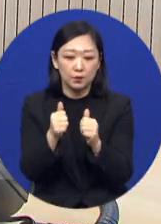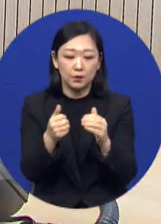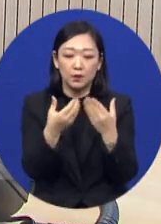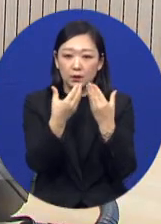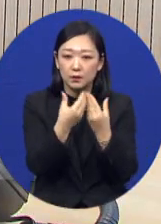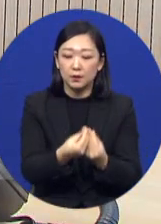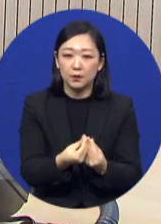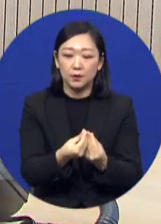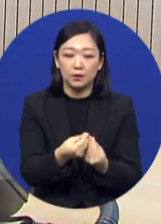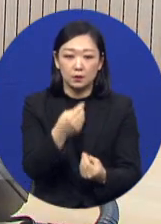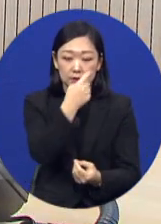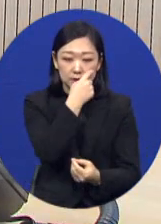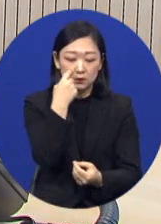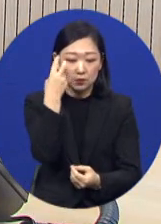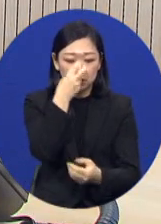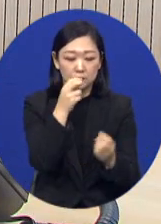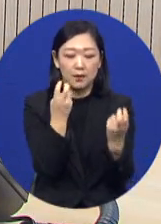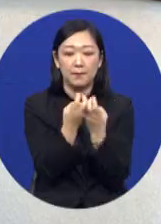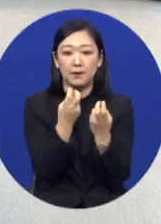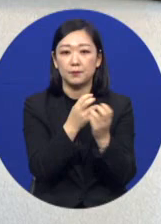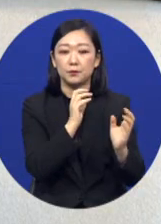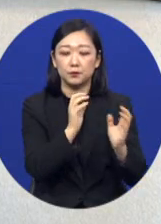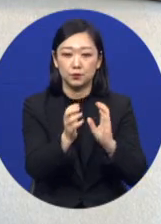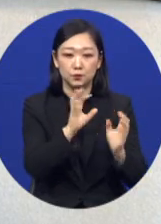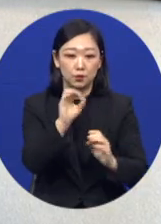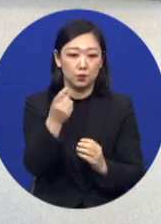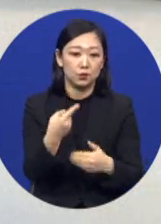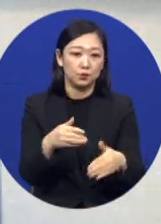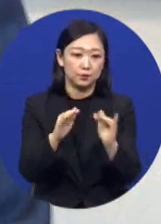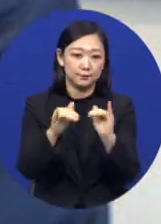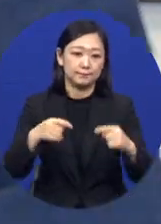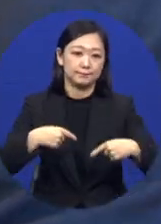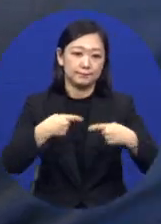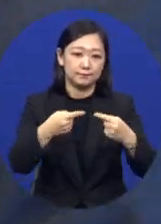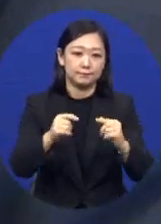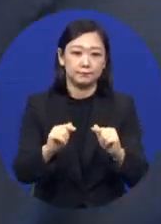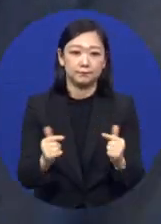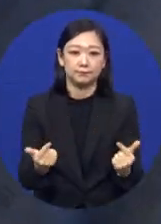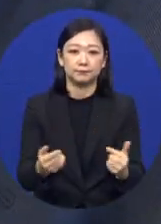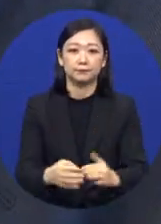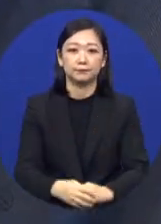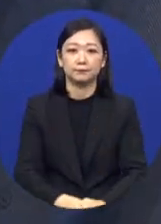정리하고 증거 조사 방법을 논의하는데 오영훈 지사는 출석하지 않습니다